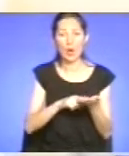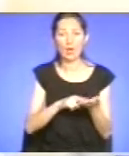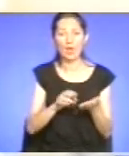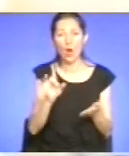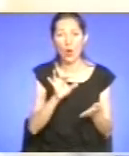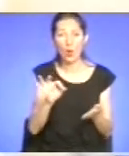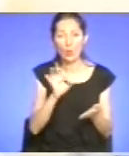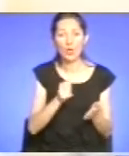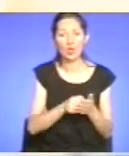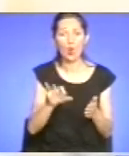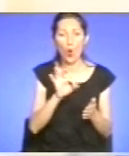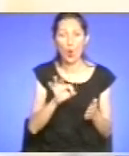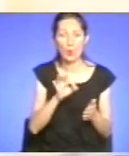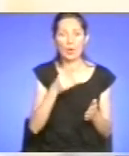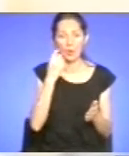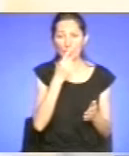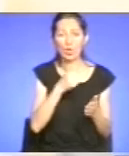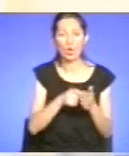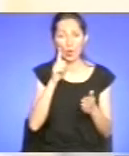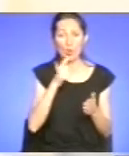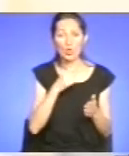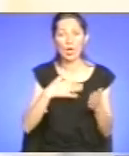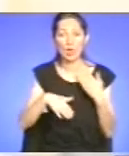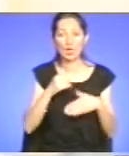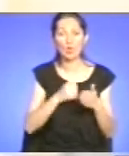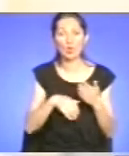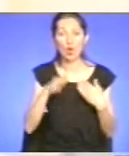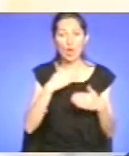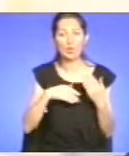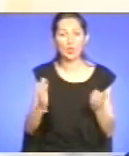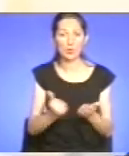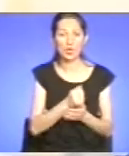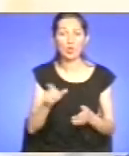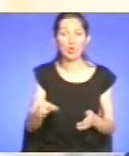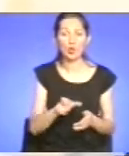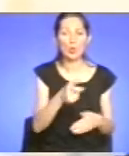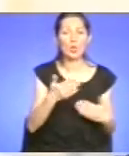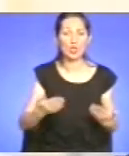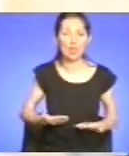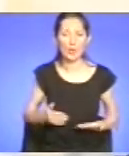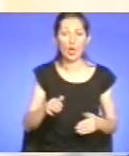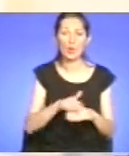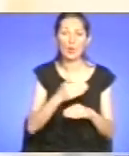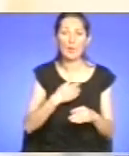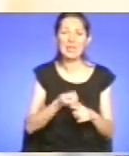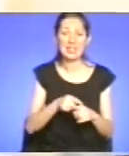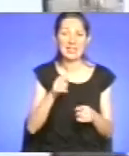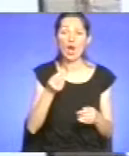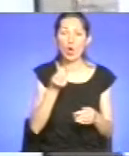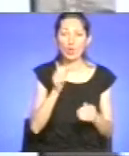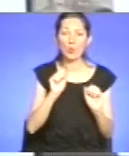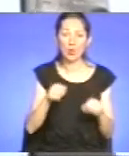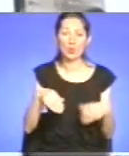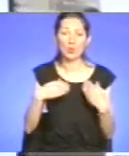до сльози, радість до радості, виходить струмочок життєвої доброти. І ми за ті гроші зможемо надати все більше.